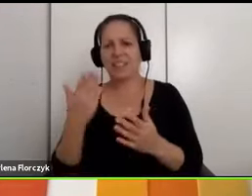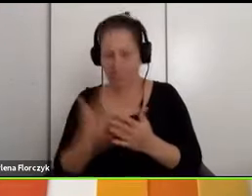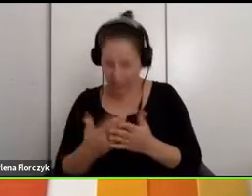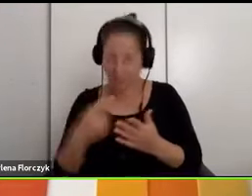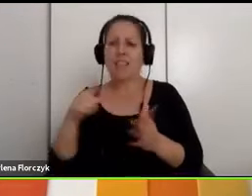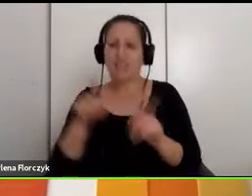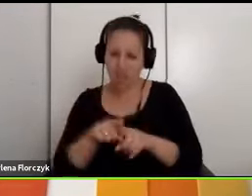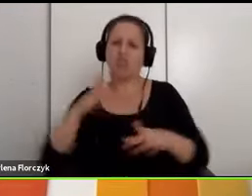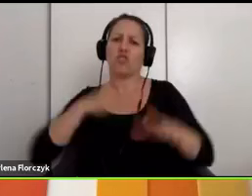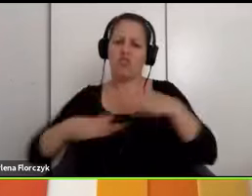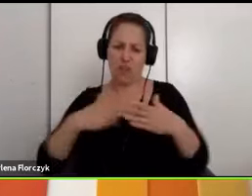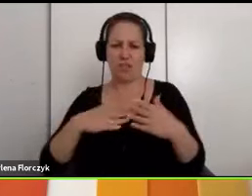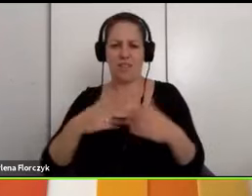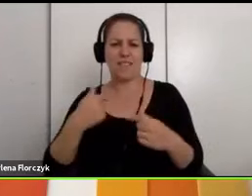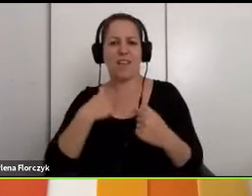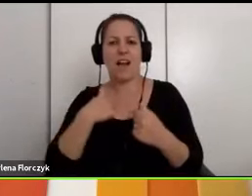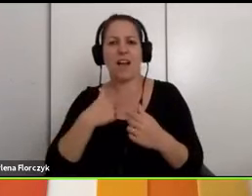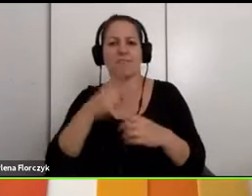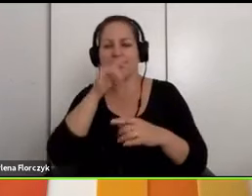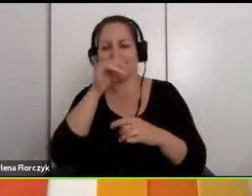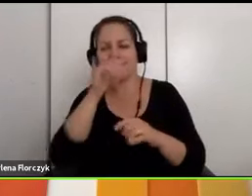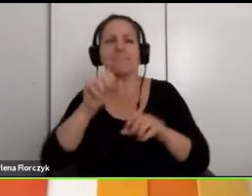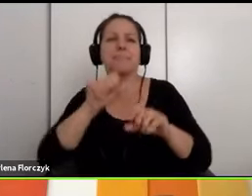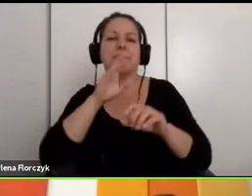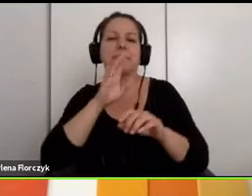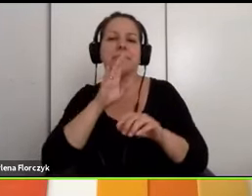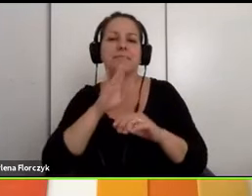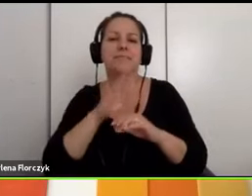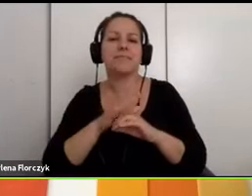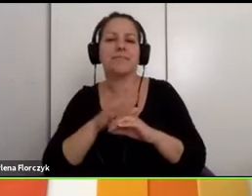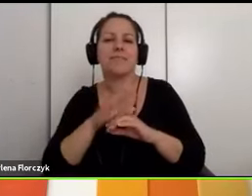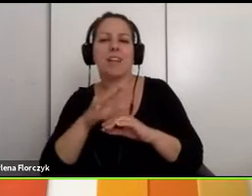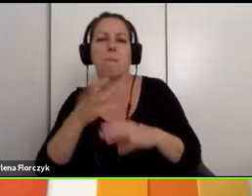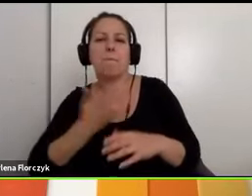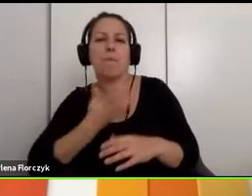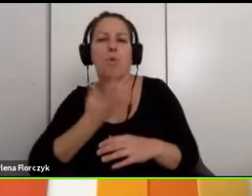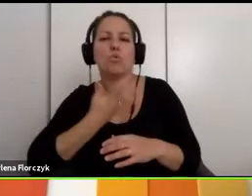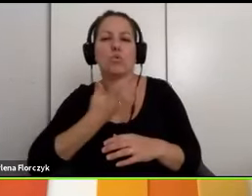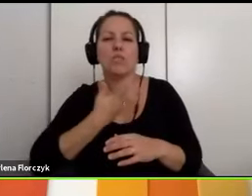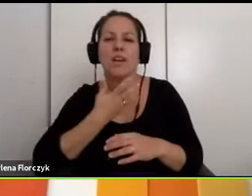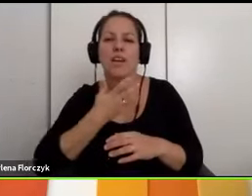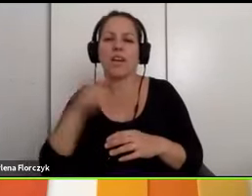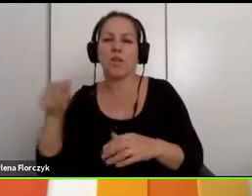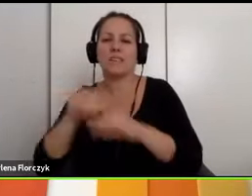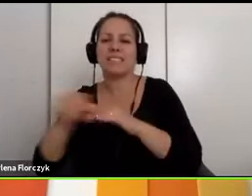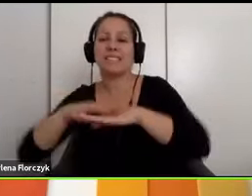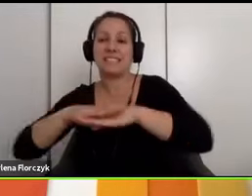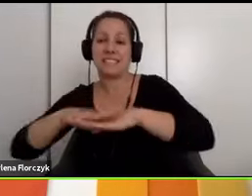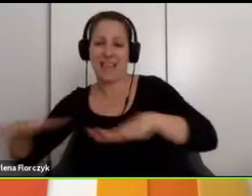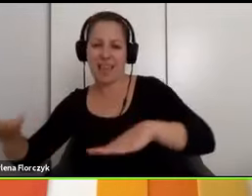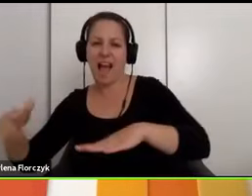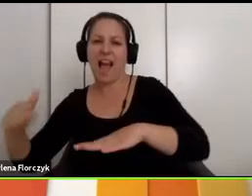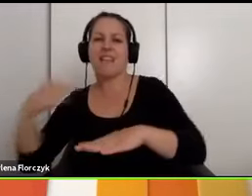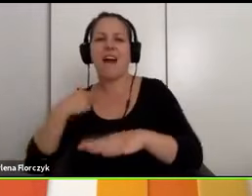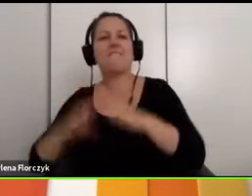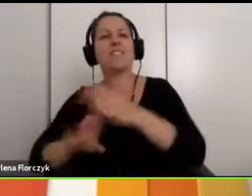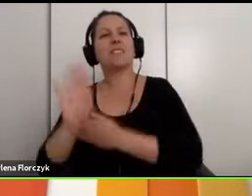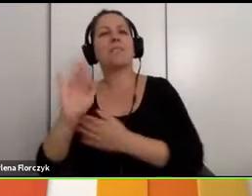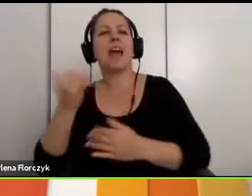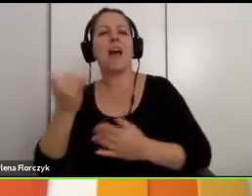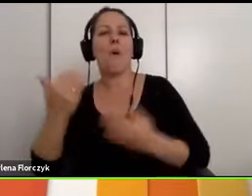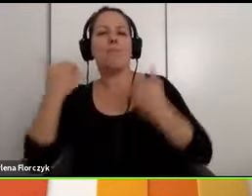jakby nigdy nie przełamałem takiego poczucia, że to jest scena, ale ja jednak występuję jako ja. Ja nigdy nie